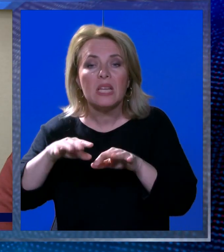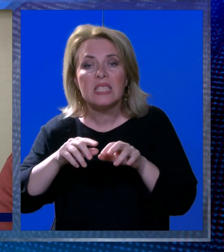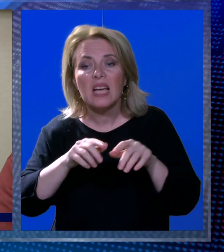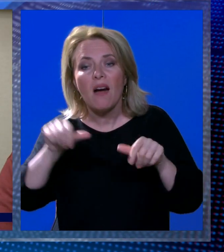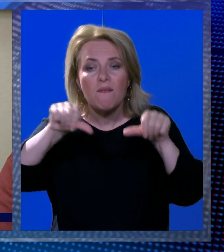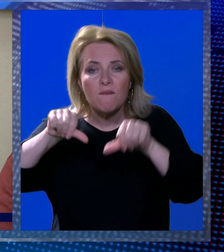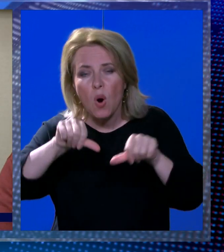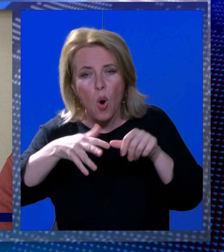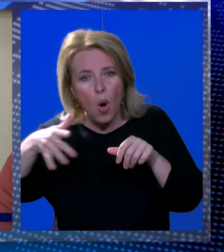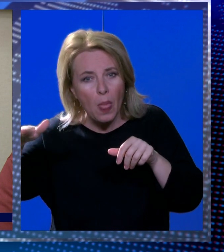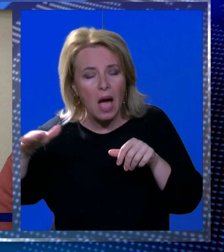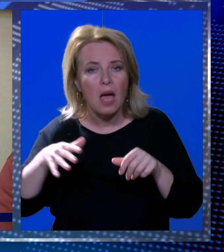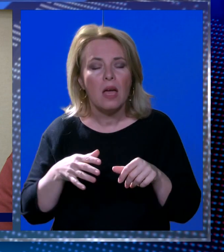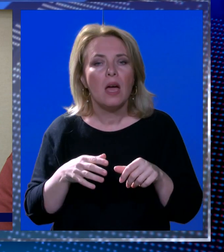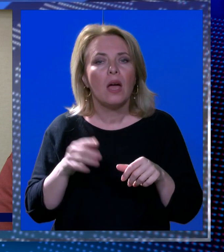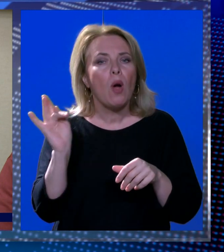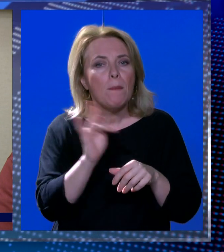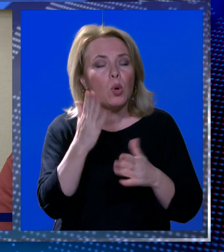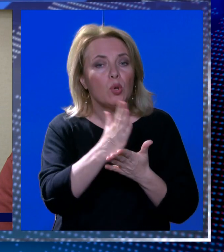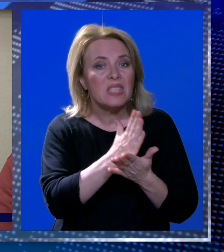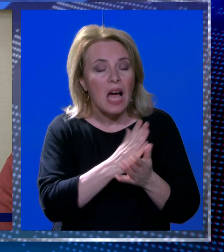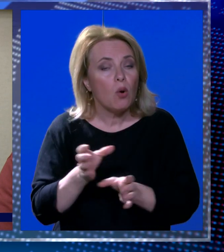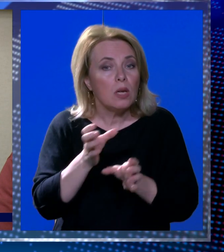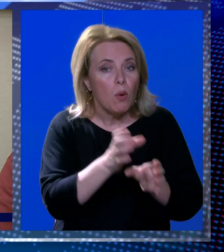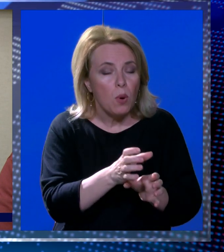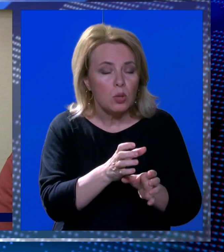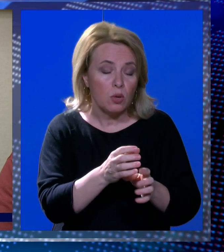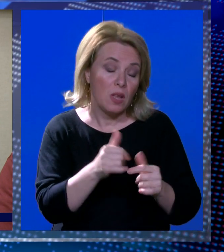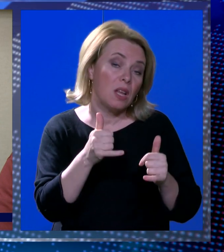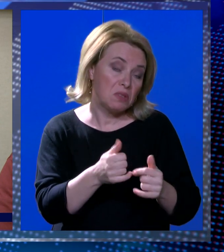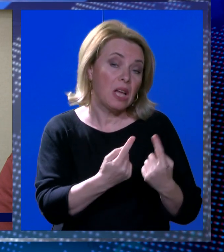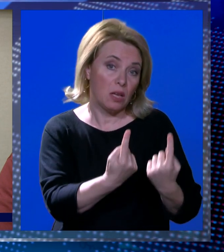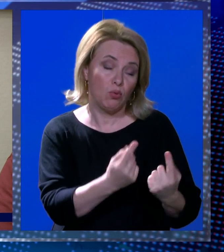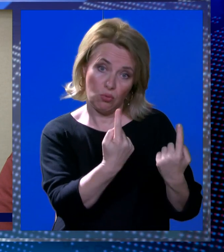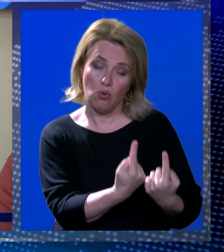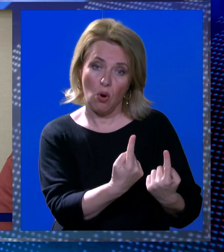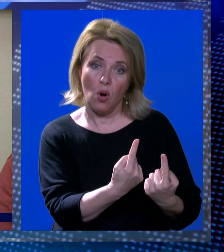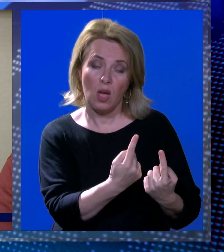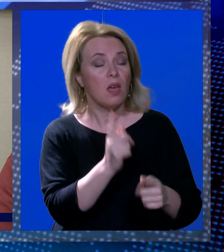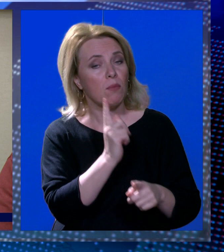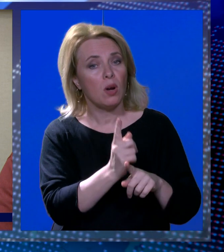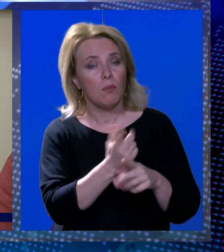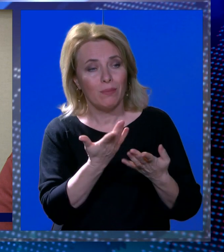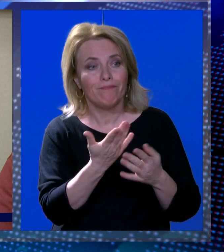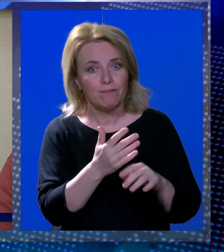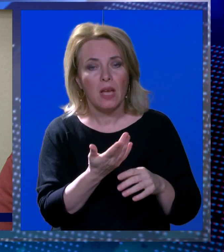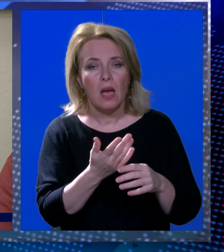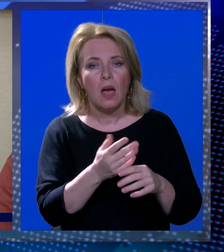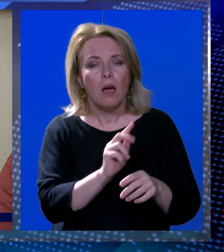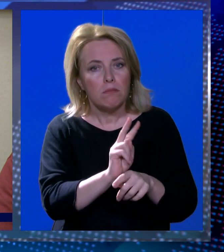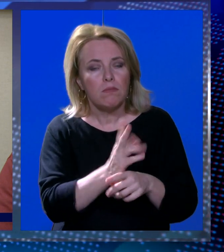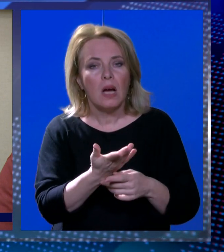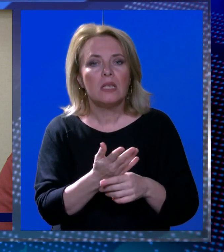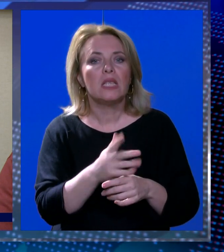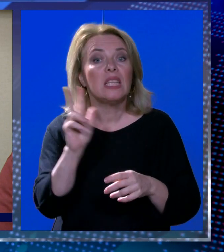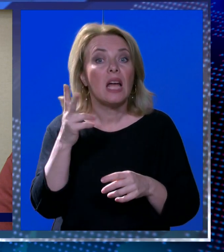oborinske odvodnje koja je zapravo nelegalno postavljena, ali je tu i ne možemo je akceptirati kao da ne postoji